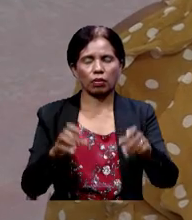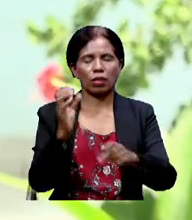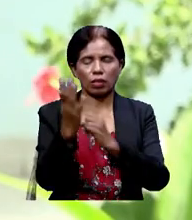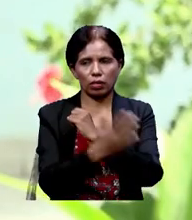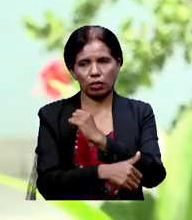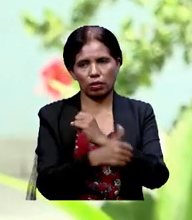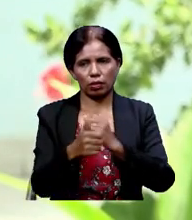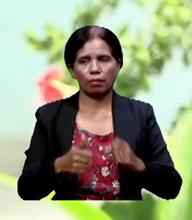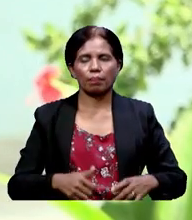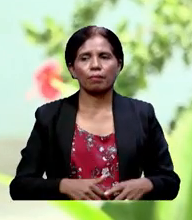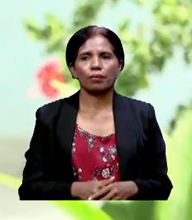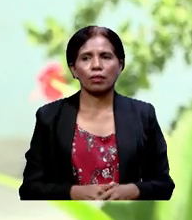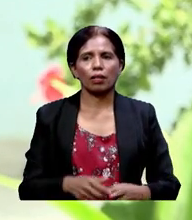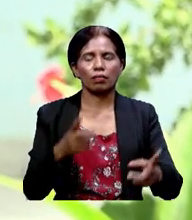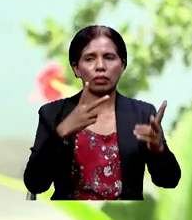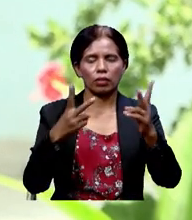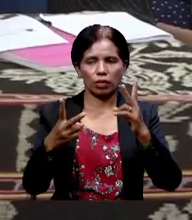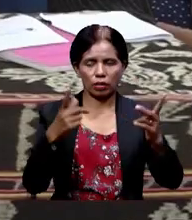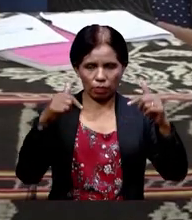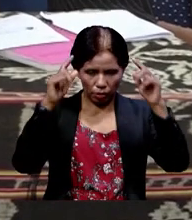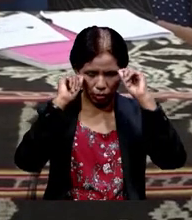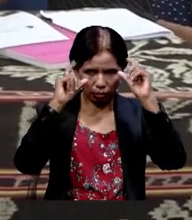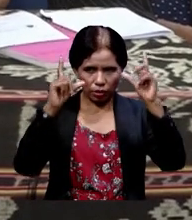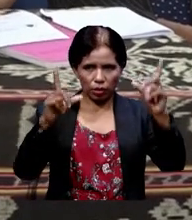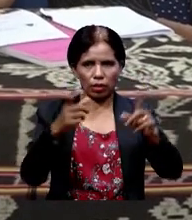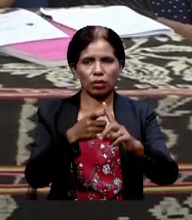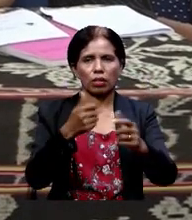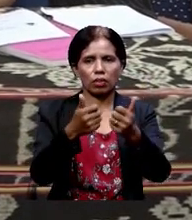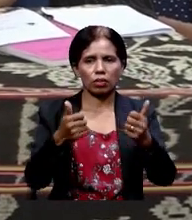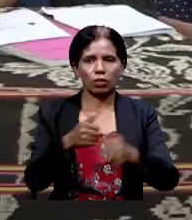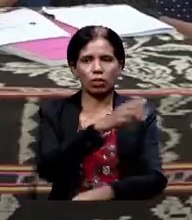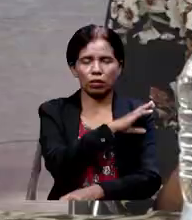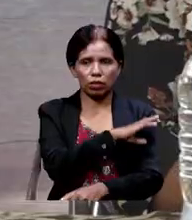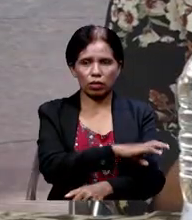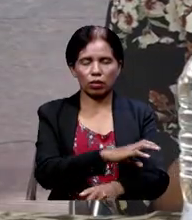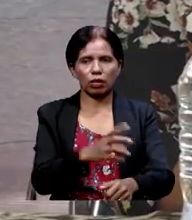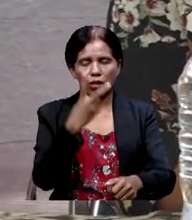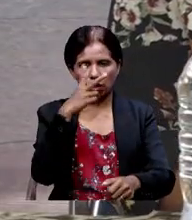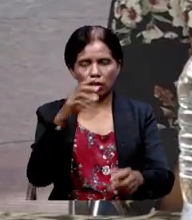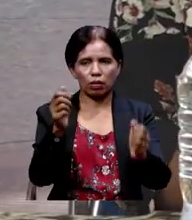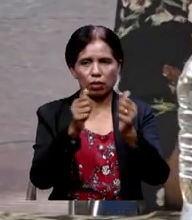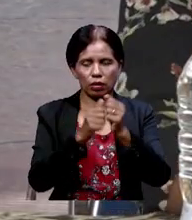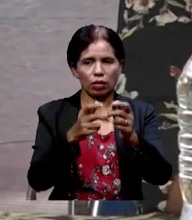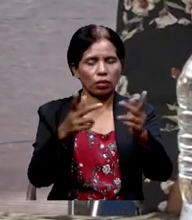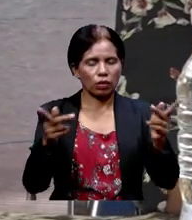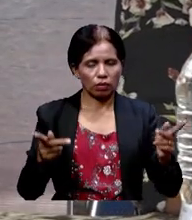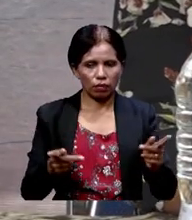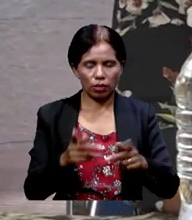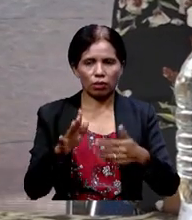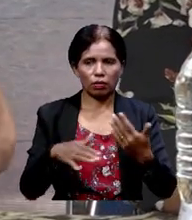sira. Visita turista sira mai Timor-Leste, parte o se autorar segurança se acompanha turista sira pa ia fatin turístico